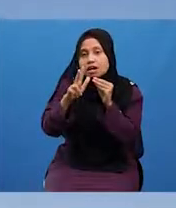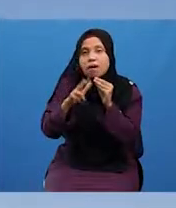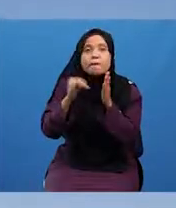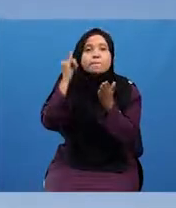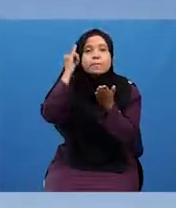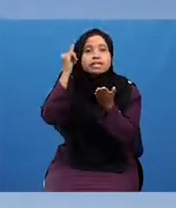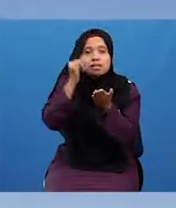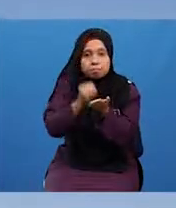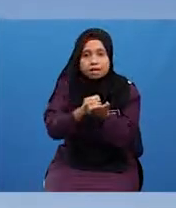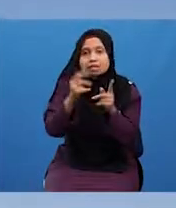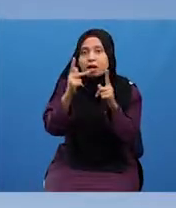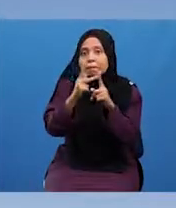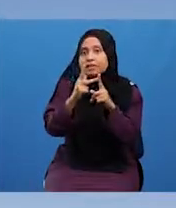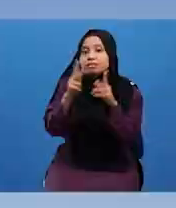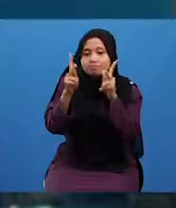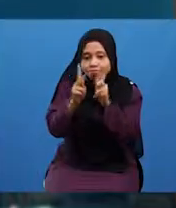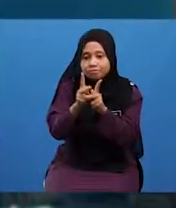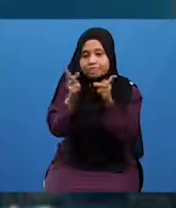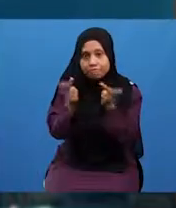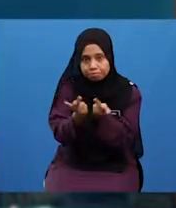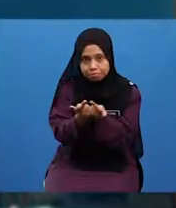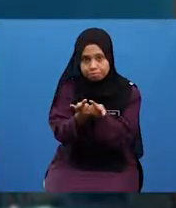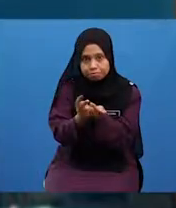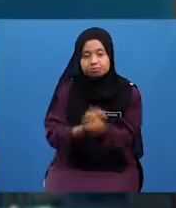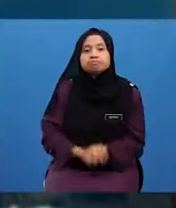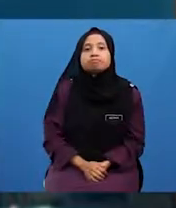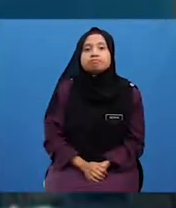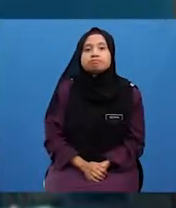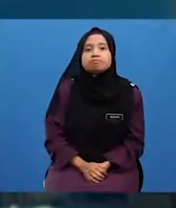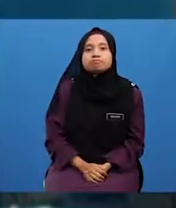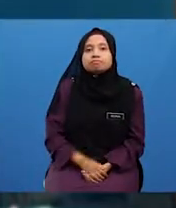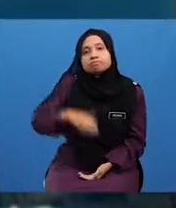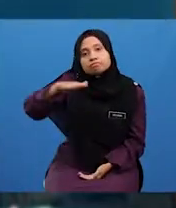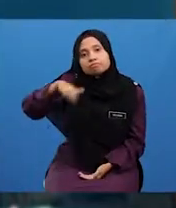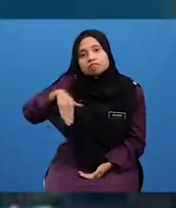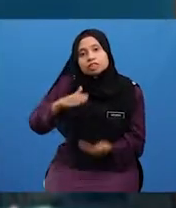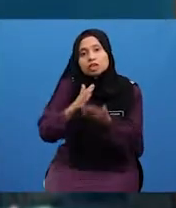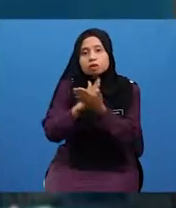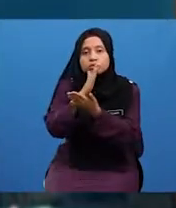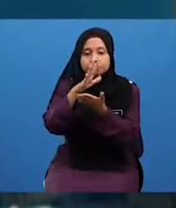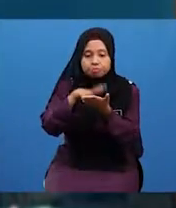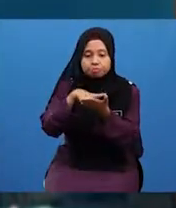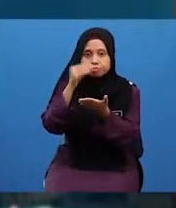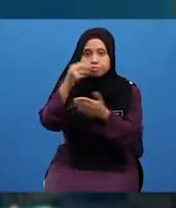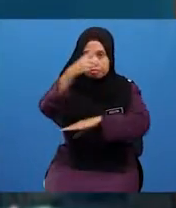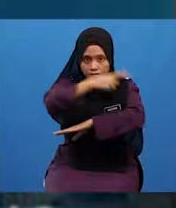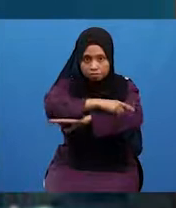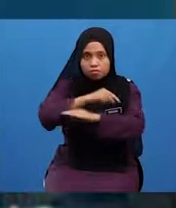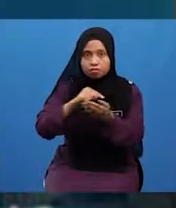beriman kepada kitab. Ayuh murid-murid, sebelum meneruskan pelajaran hari